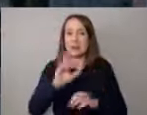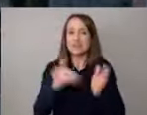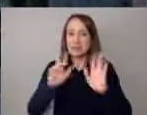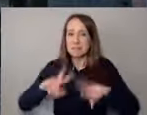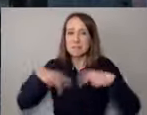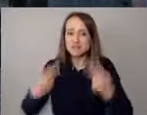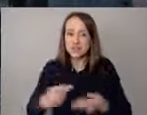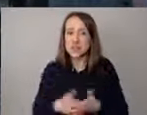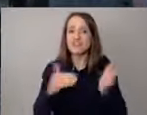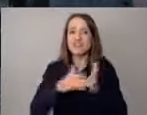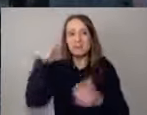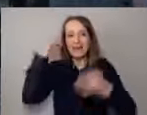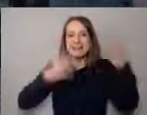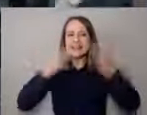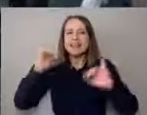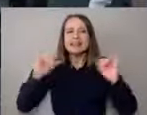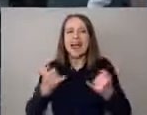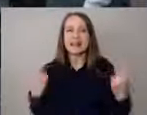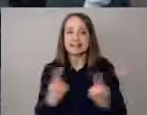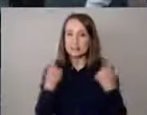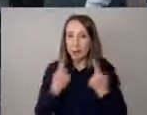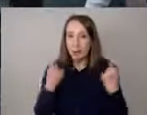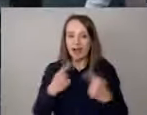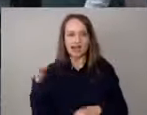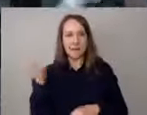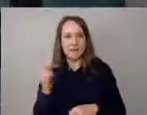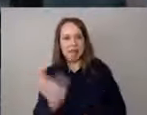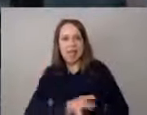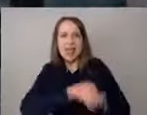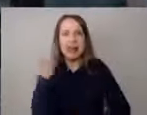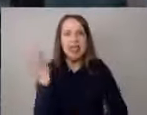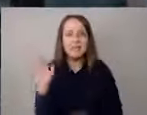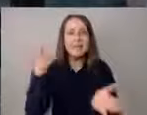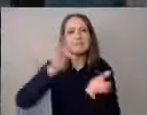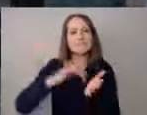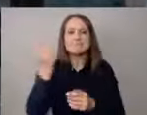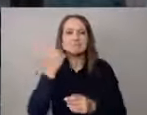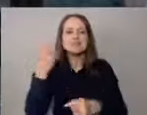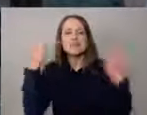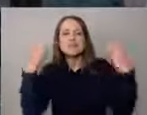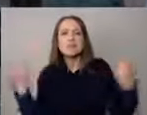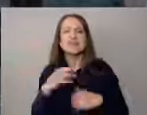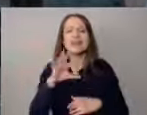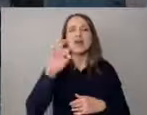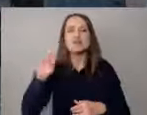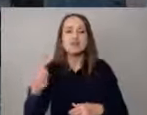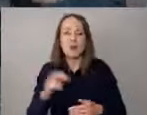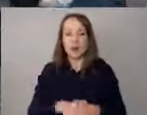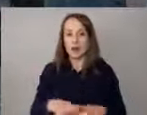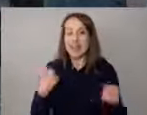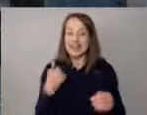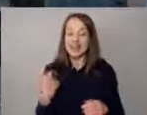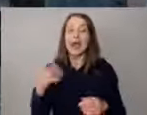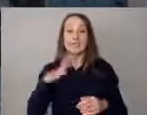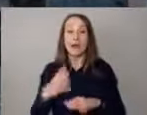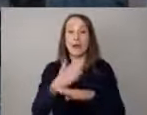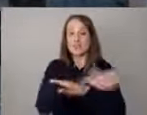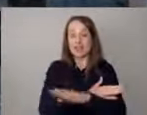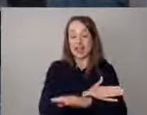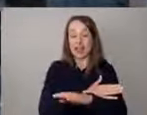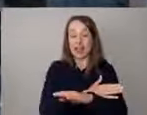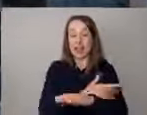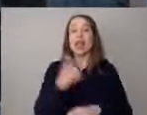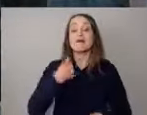jak uzdrowić sytuację na SOR-ach. Przyjeżdżam do Państwa ze spotkania z gospodyniami, z kołem gospodyń